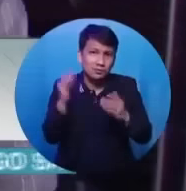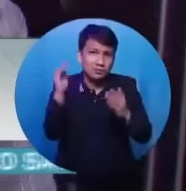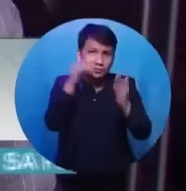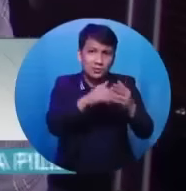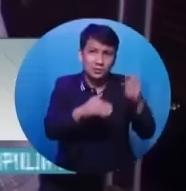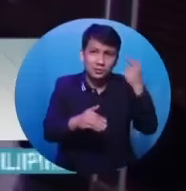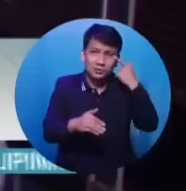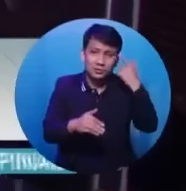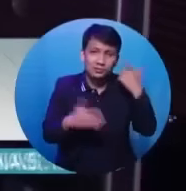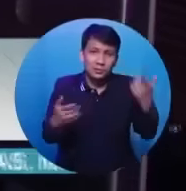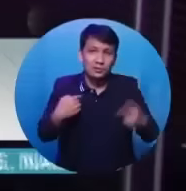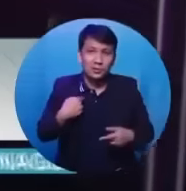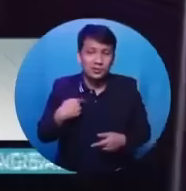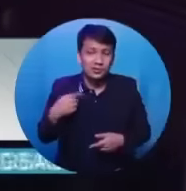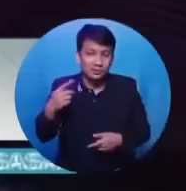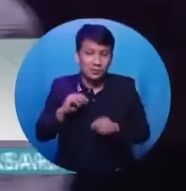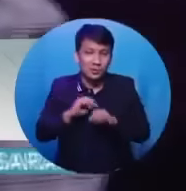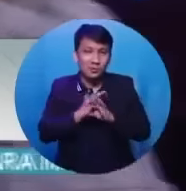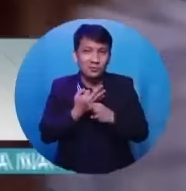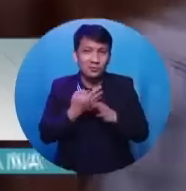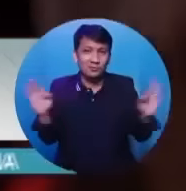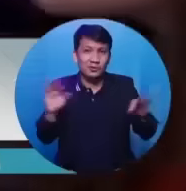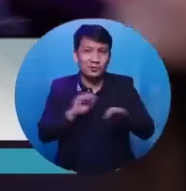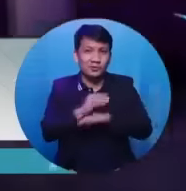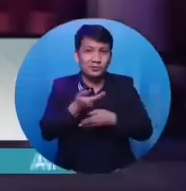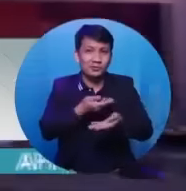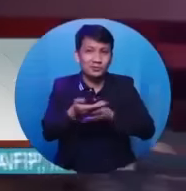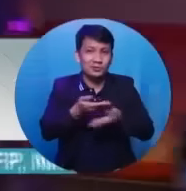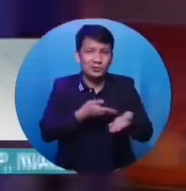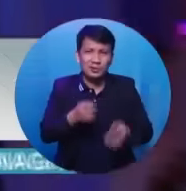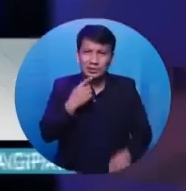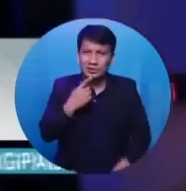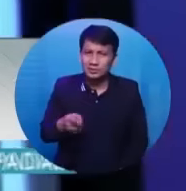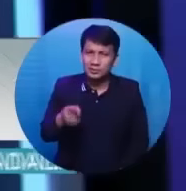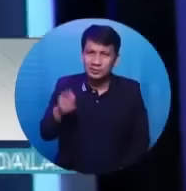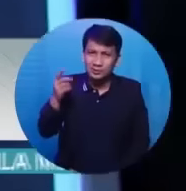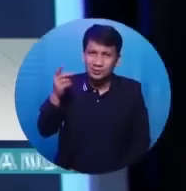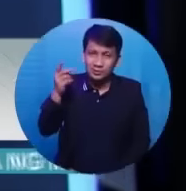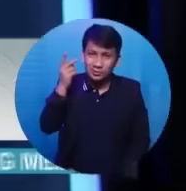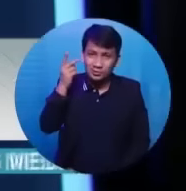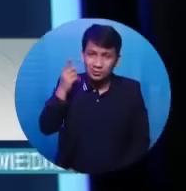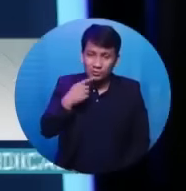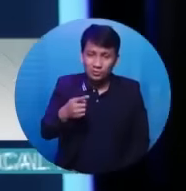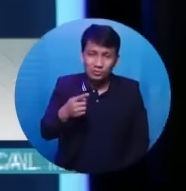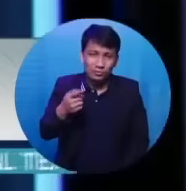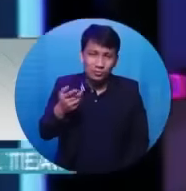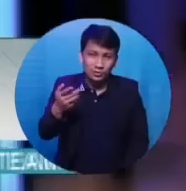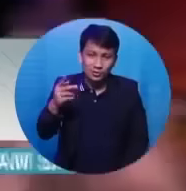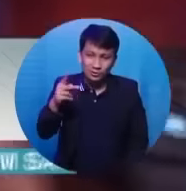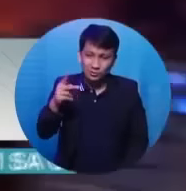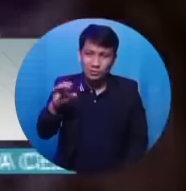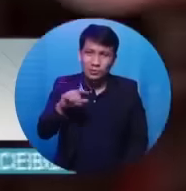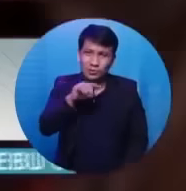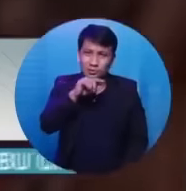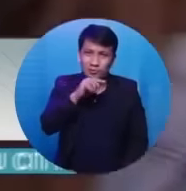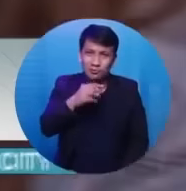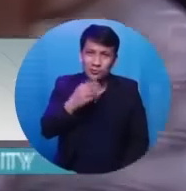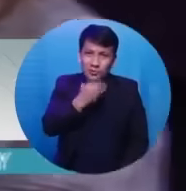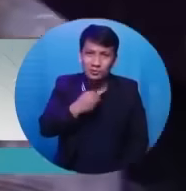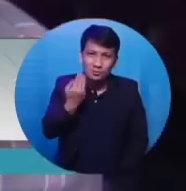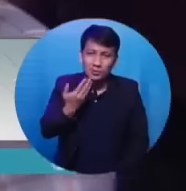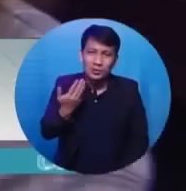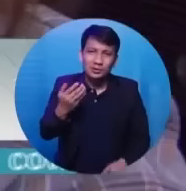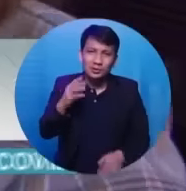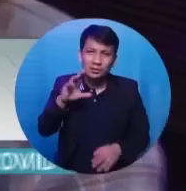maglibreng konsulta para sa kanya ha. Si May Closet sabi, Kuya ang bibig, parang kwet ng manok, putak ng putak. Si Pera Giliaco sabi